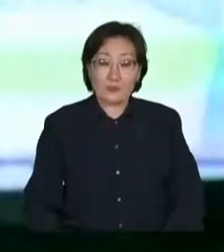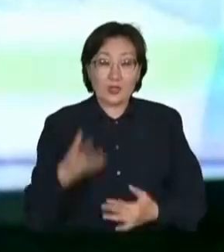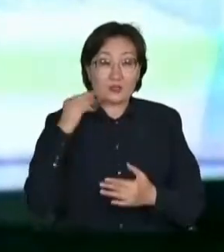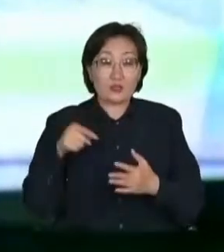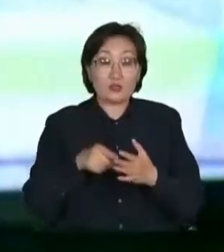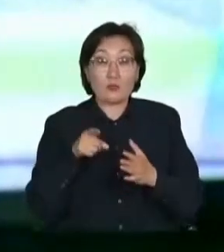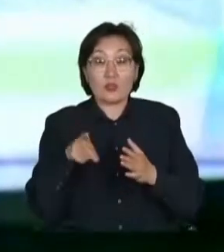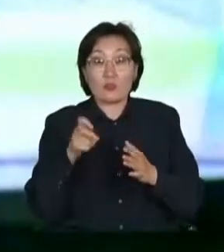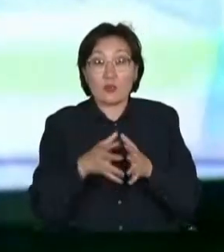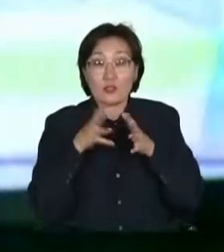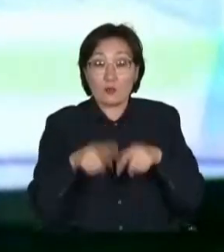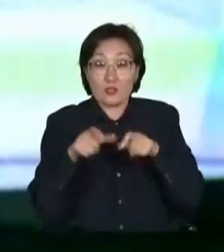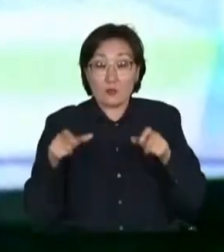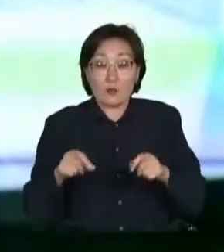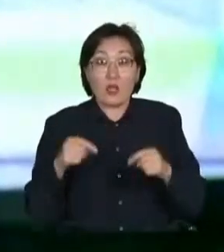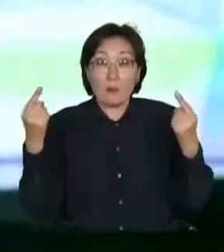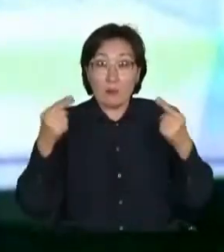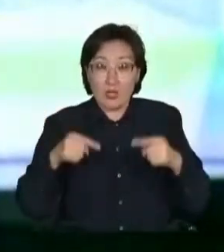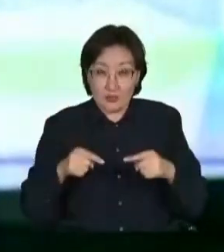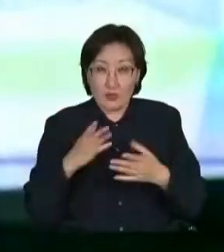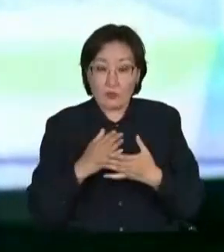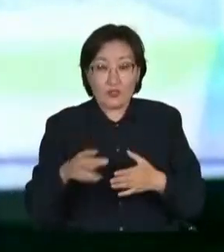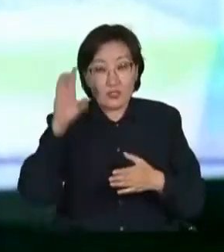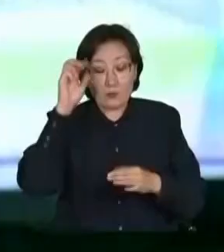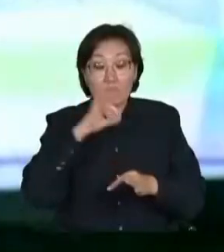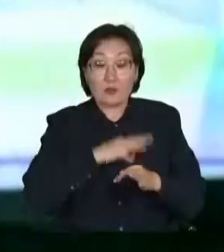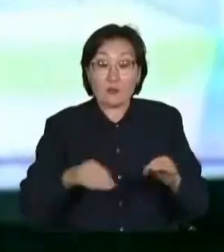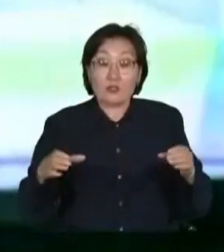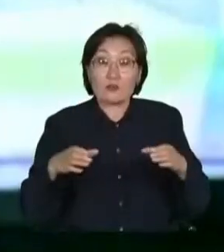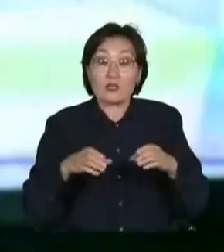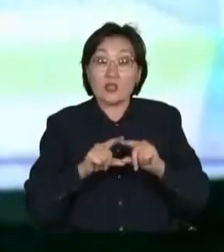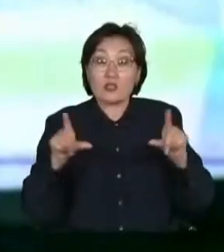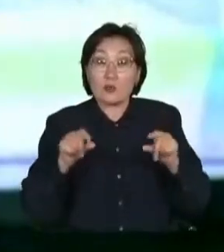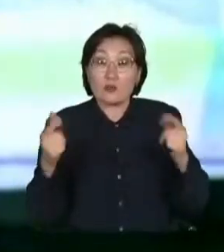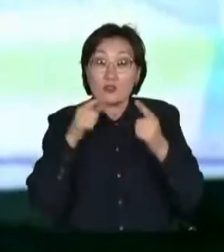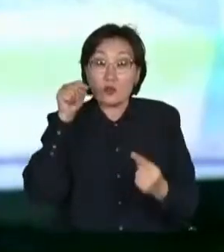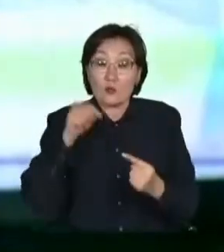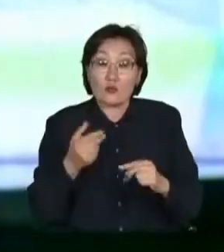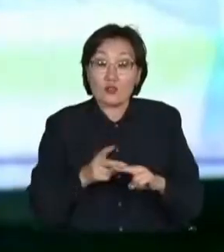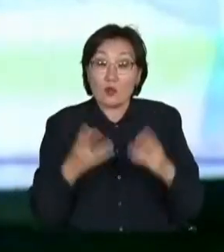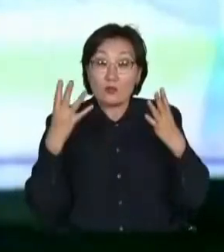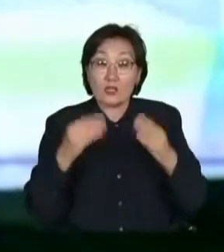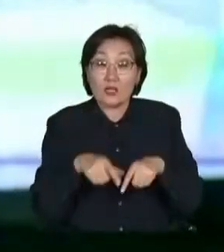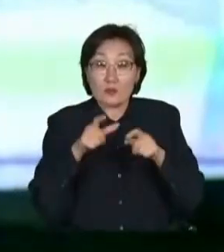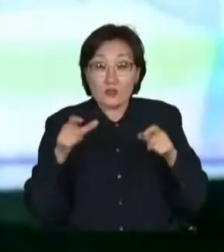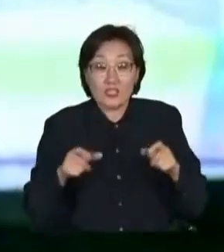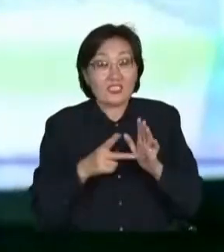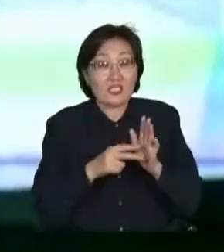Алматыда 1200-ден астам адам банкрот деп танылды. Мемлекеттік кірістер департаментінің дерегіне сүйенсек, осы күнге дейін